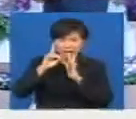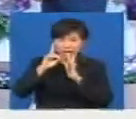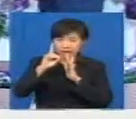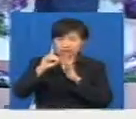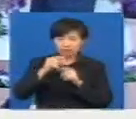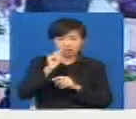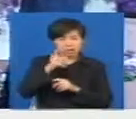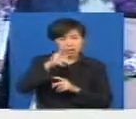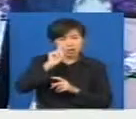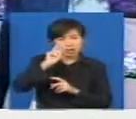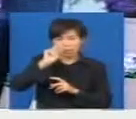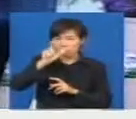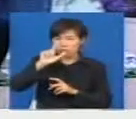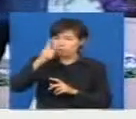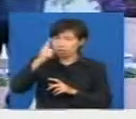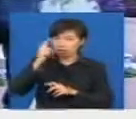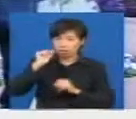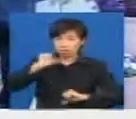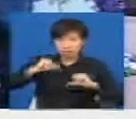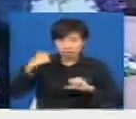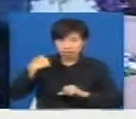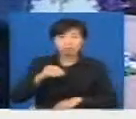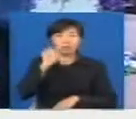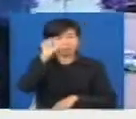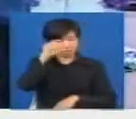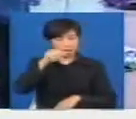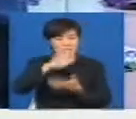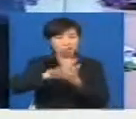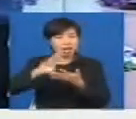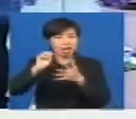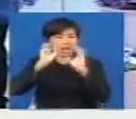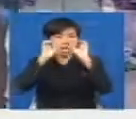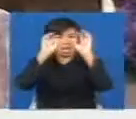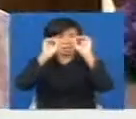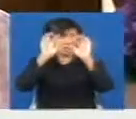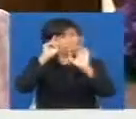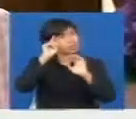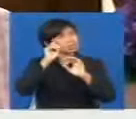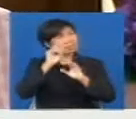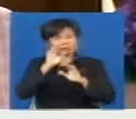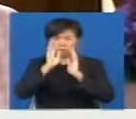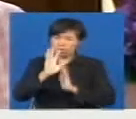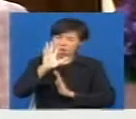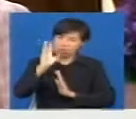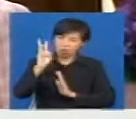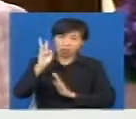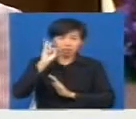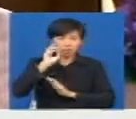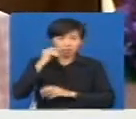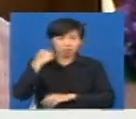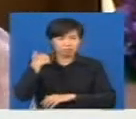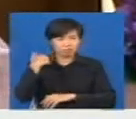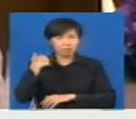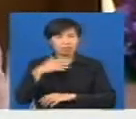ก็มีอาจารย์มหาวิทยาลัยนะฮะห้าหกคนนะฮะอาจารย์ระดับ คณบดีนะแล้